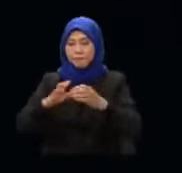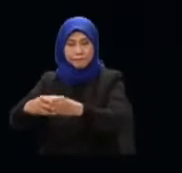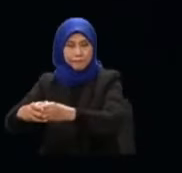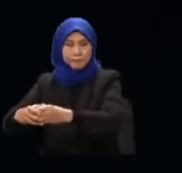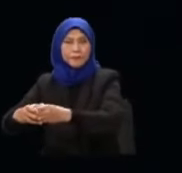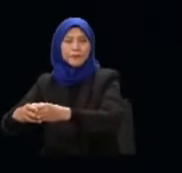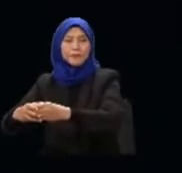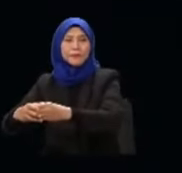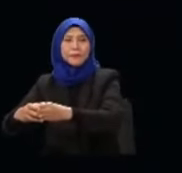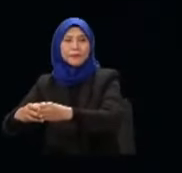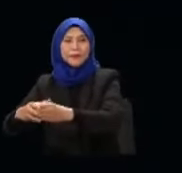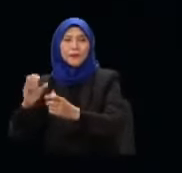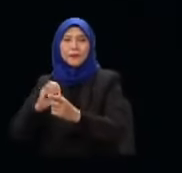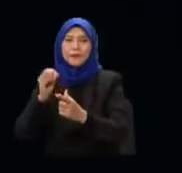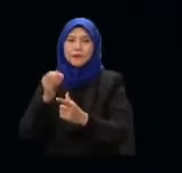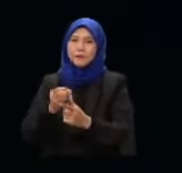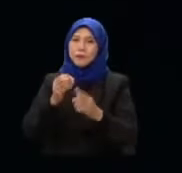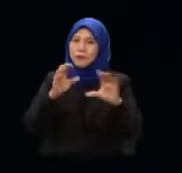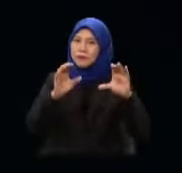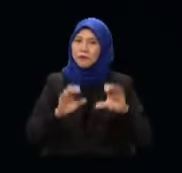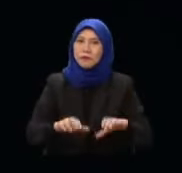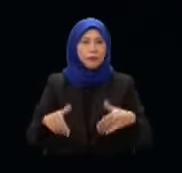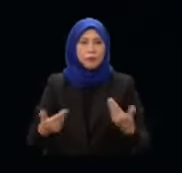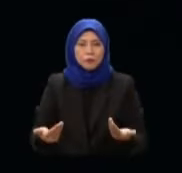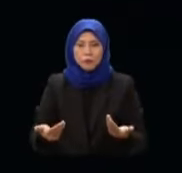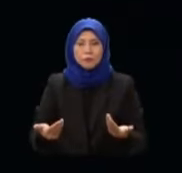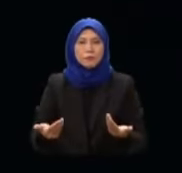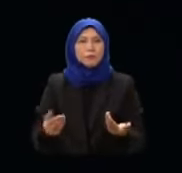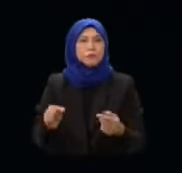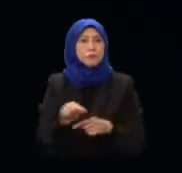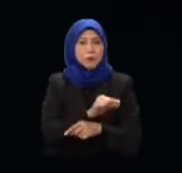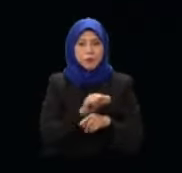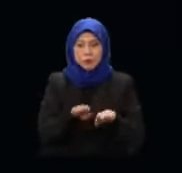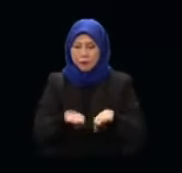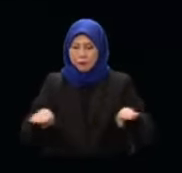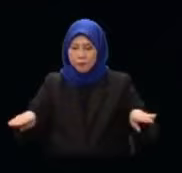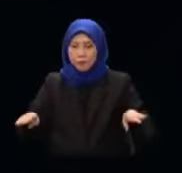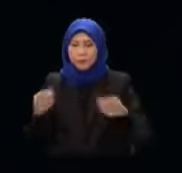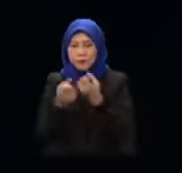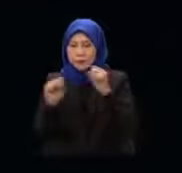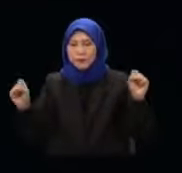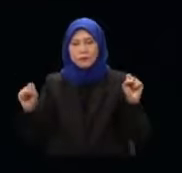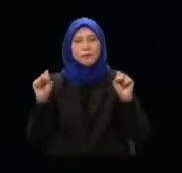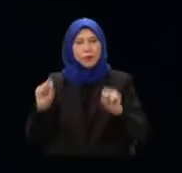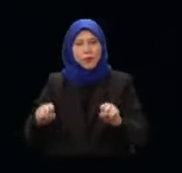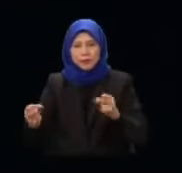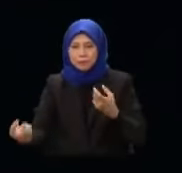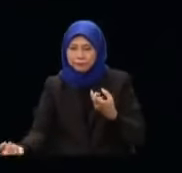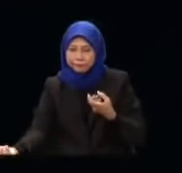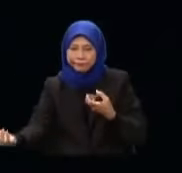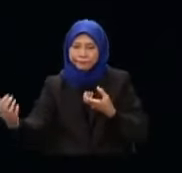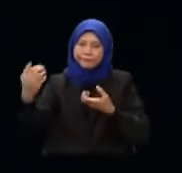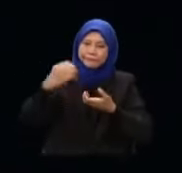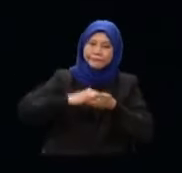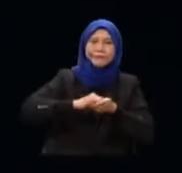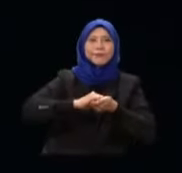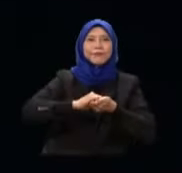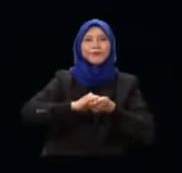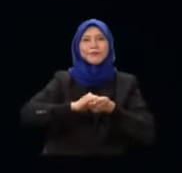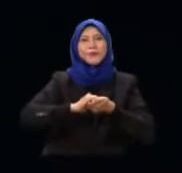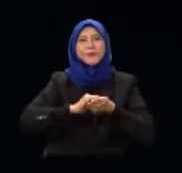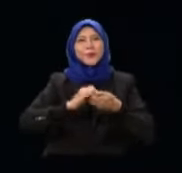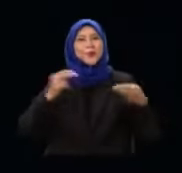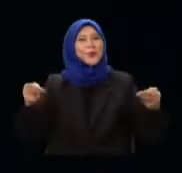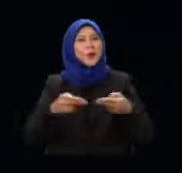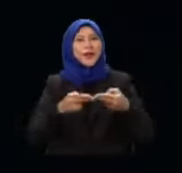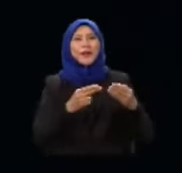ataupun nah medium medium yang ada platform yang disediakan yang boleh merapatkan hubungan diantara kaum